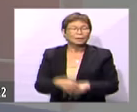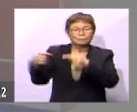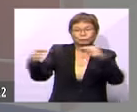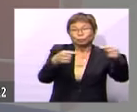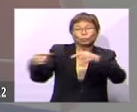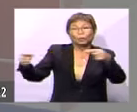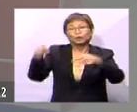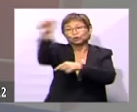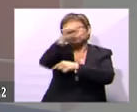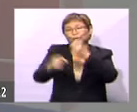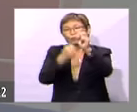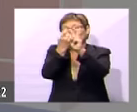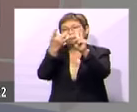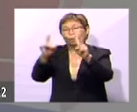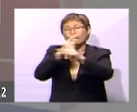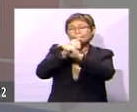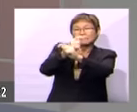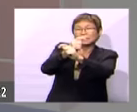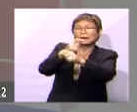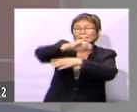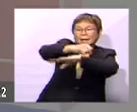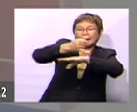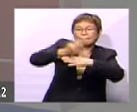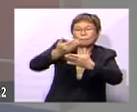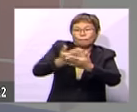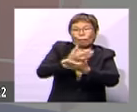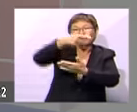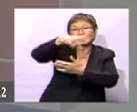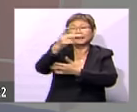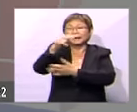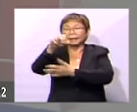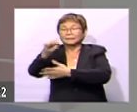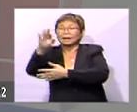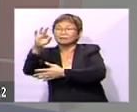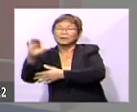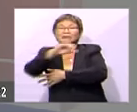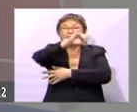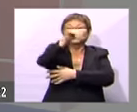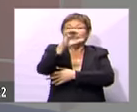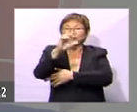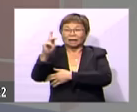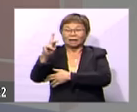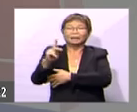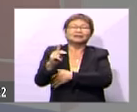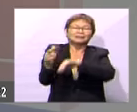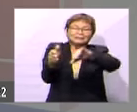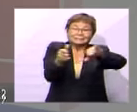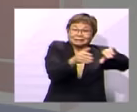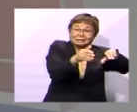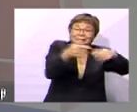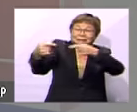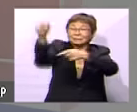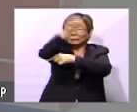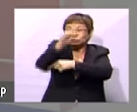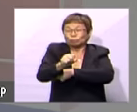Saingan Liga Super 2018, pertahanan import baharu PKNS Zac Anderson terpikat saingan Liga Super dengan penuh cabaran